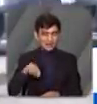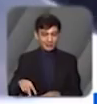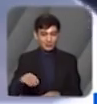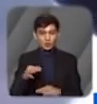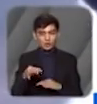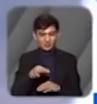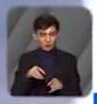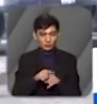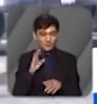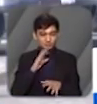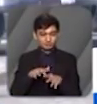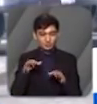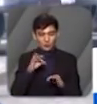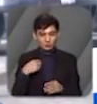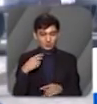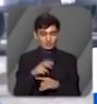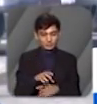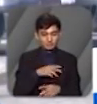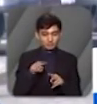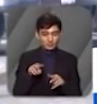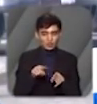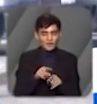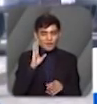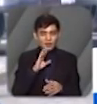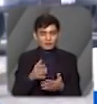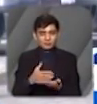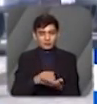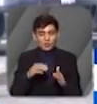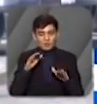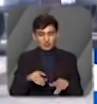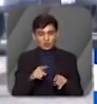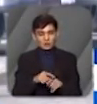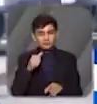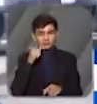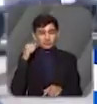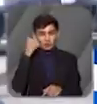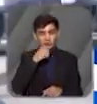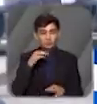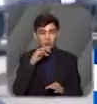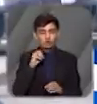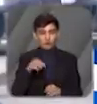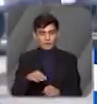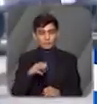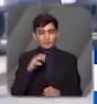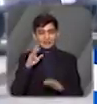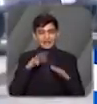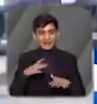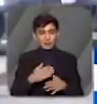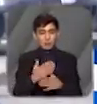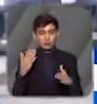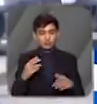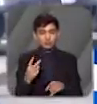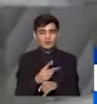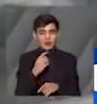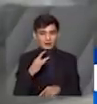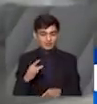күтіп отырмыз. Селеті су қоймасының су жинау аумағында былтырғы жылдымен салыстырғанда қардың мөлшері екесеге